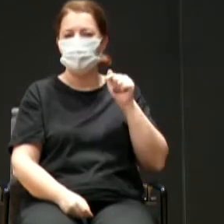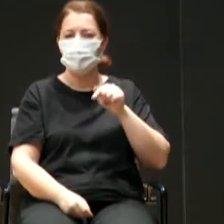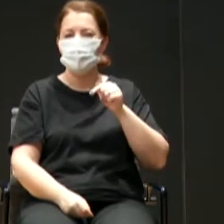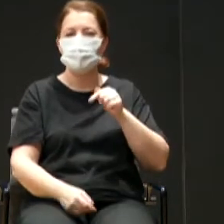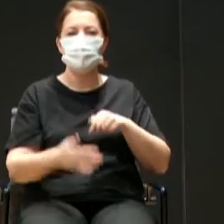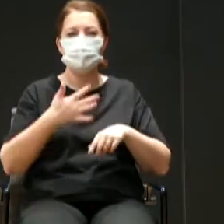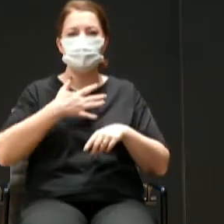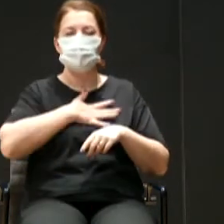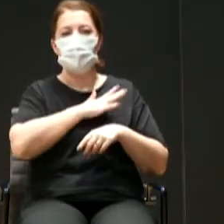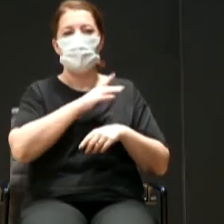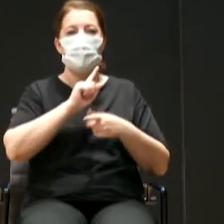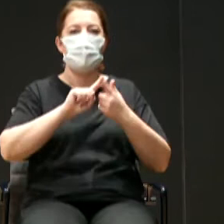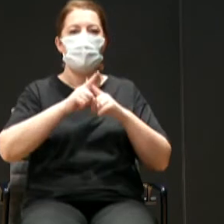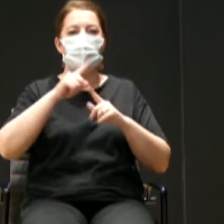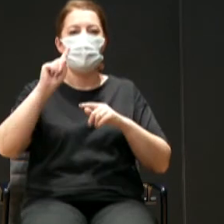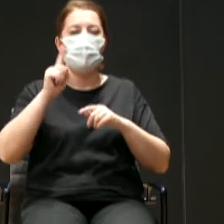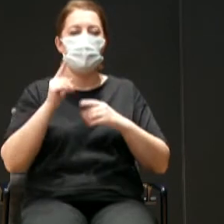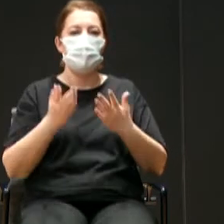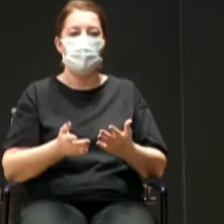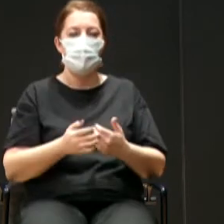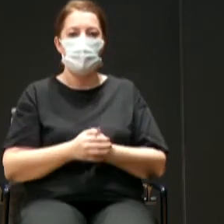Halk Partisi yönetiyor.